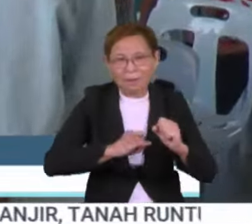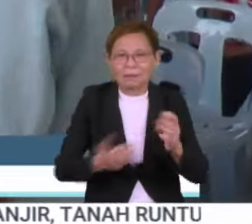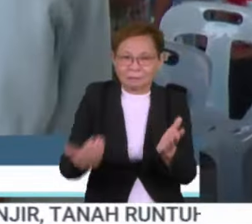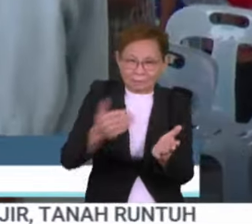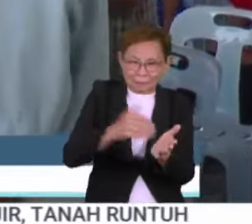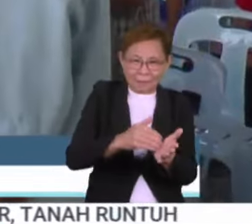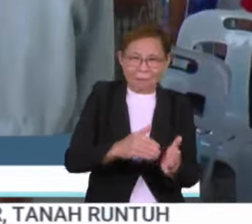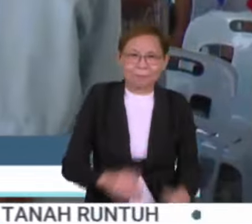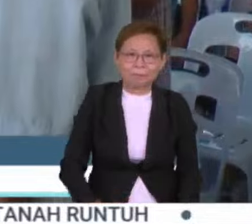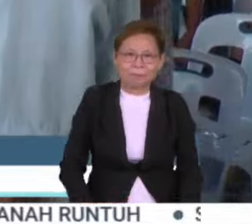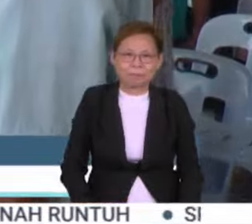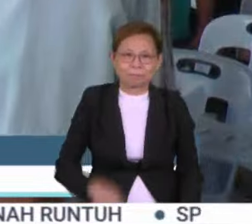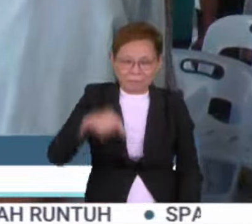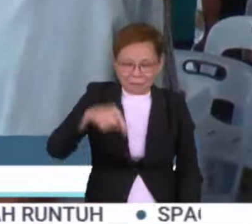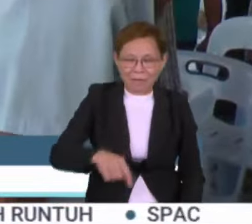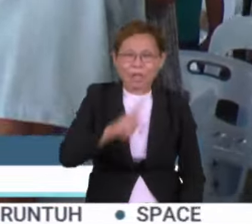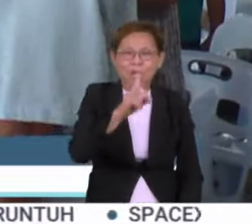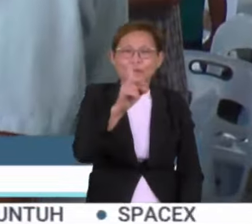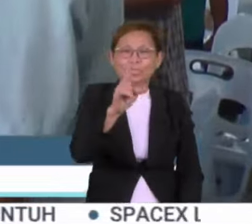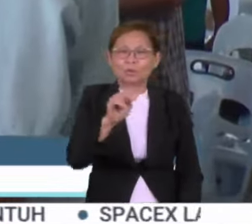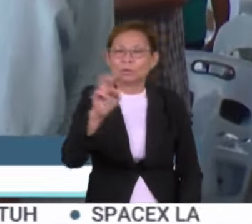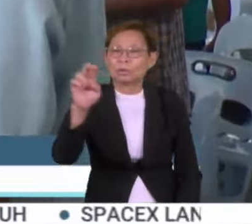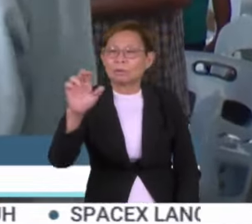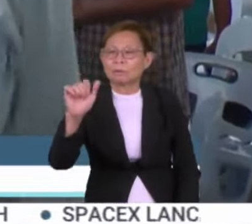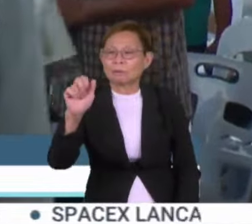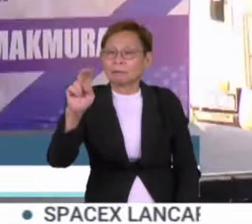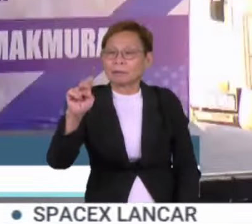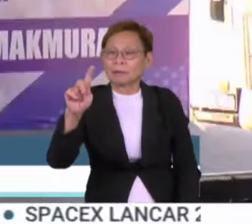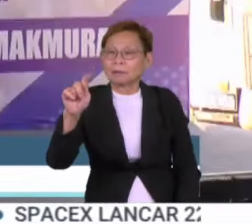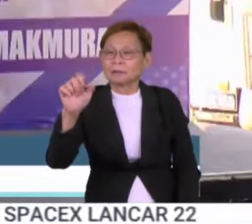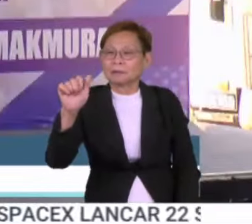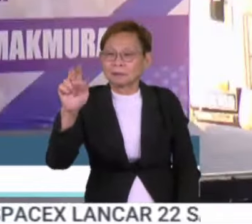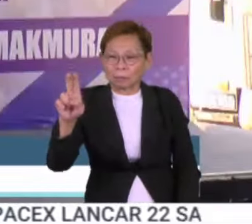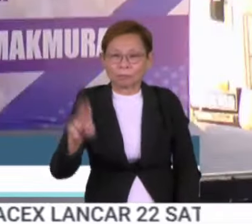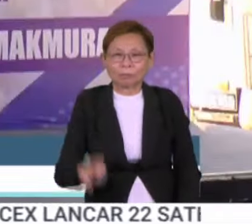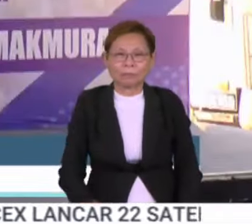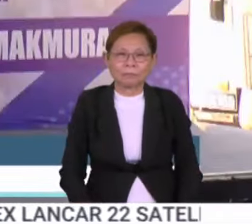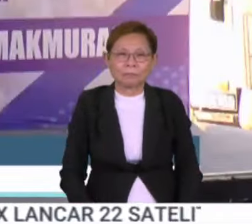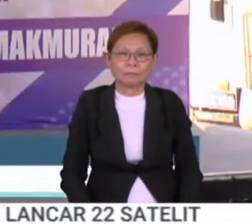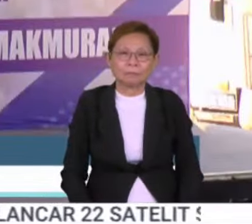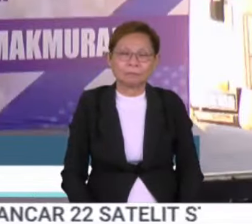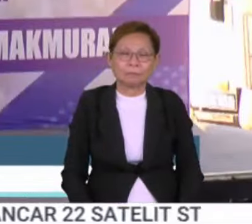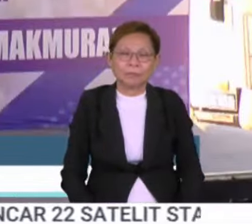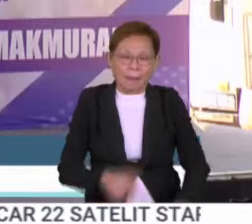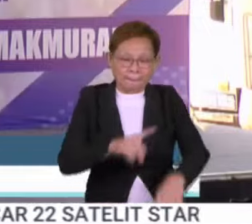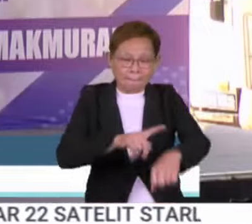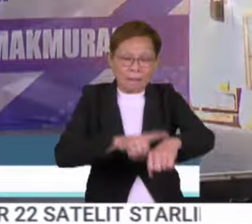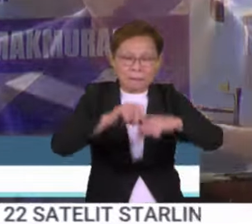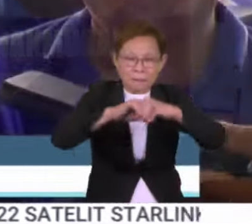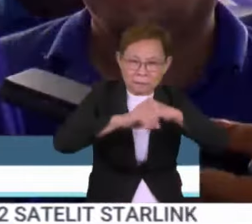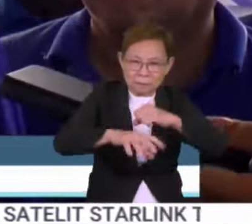semula di Dun Rantau dalam siri masa